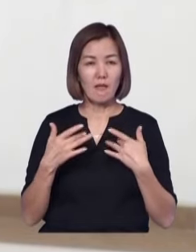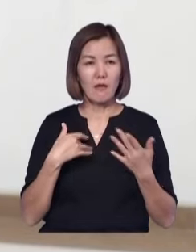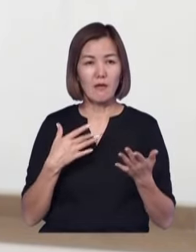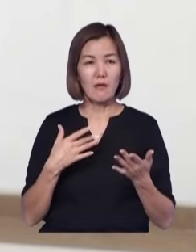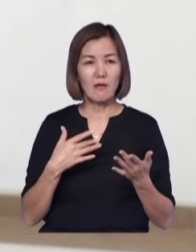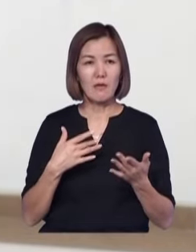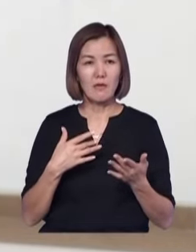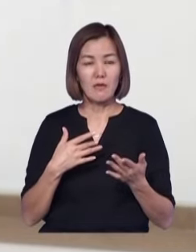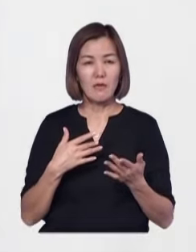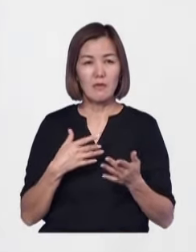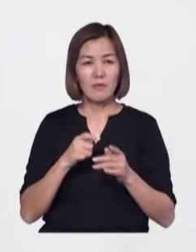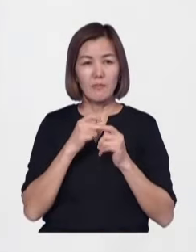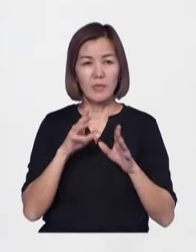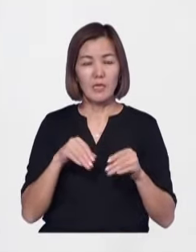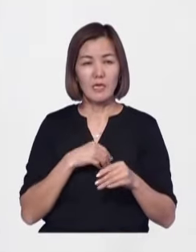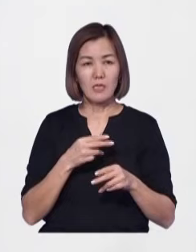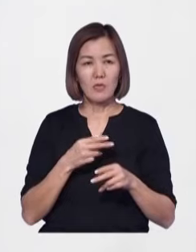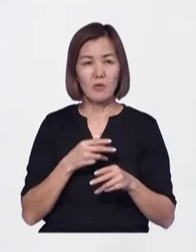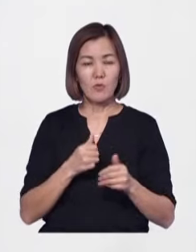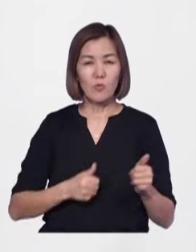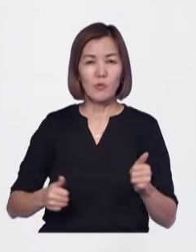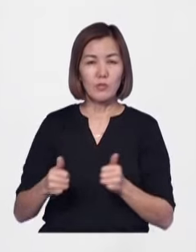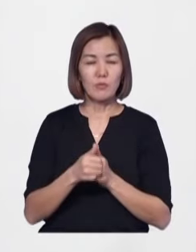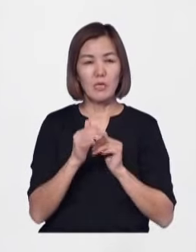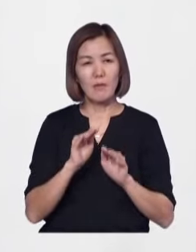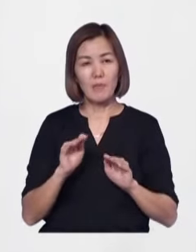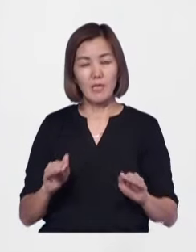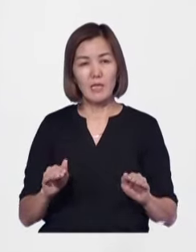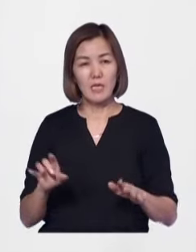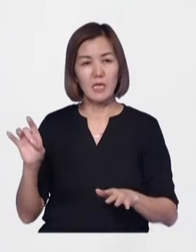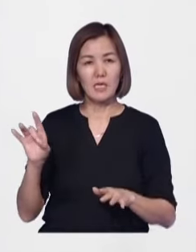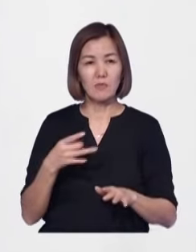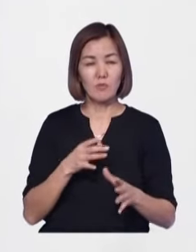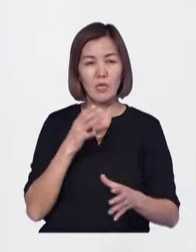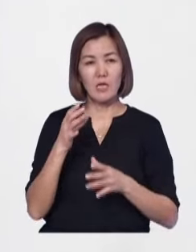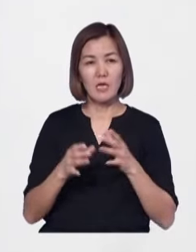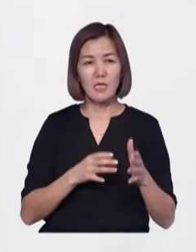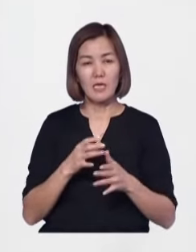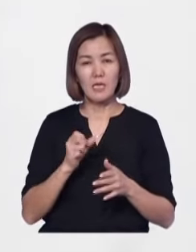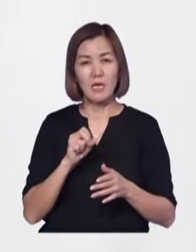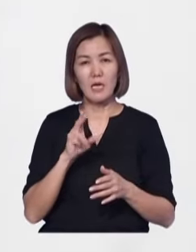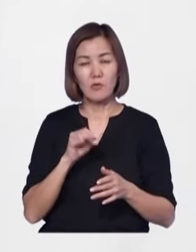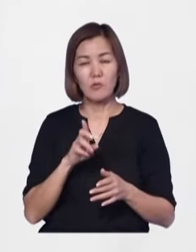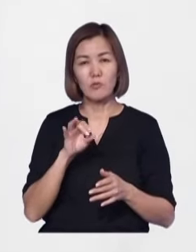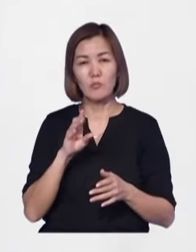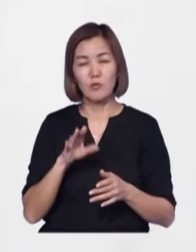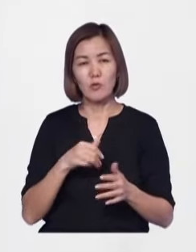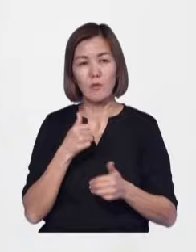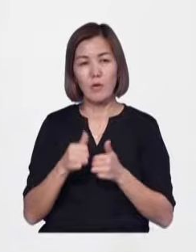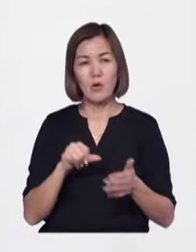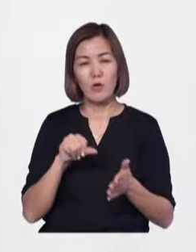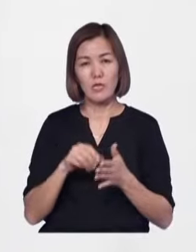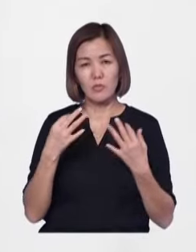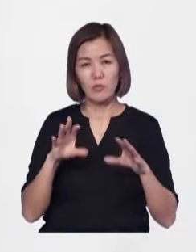өтіп марапаттары берілетін болады. Осыдан озып шыққан балалар республикалық халықаралық ақкөгершін бозторғай деген байқаулар бар,